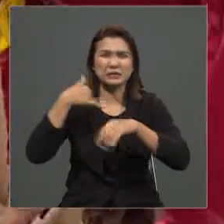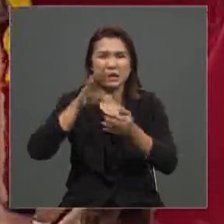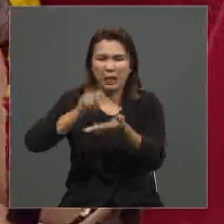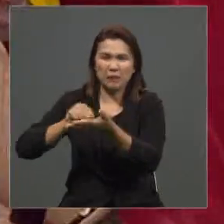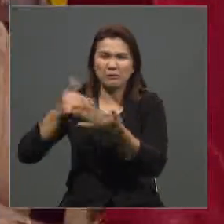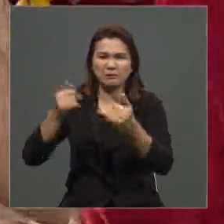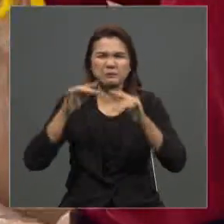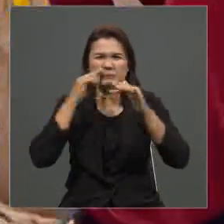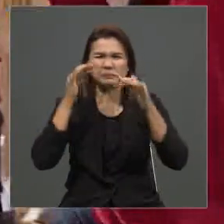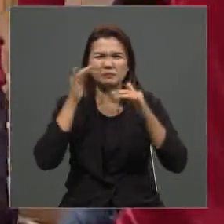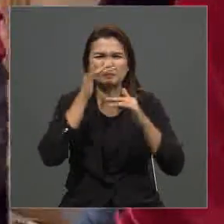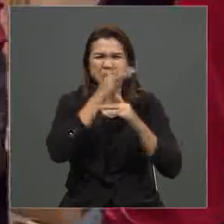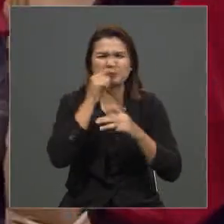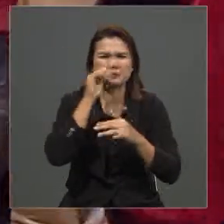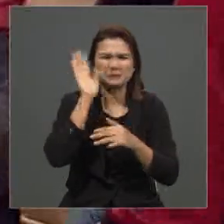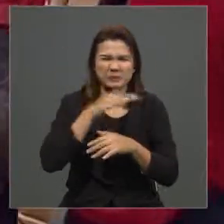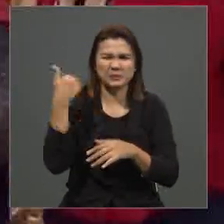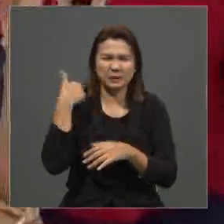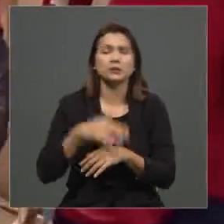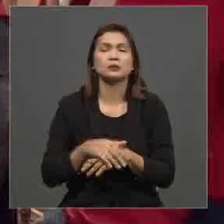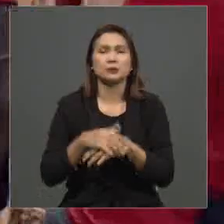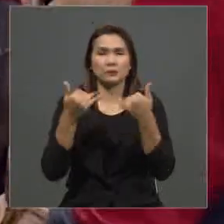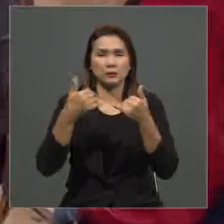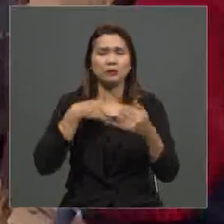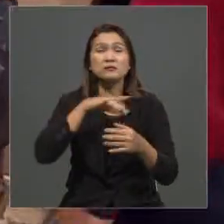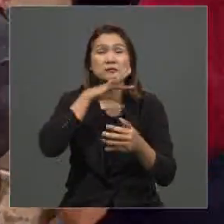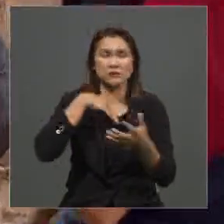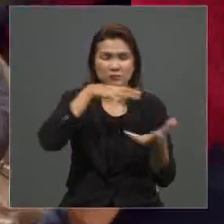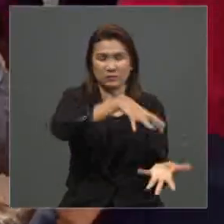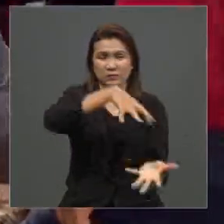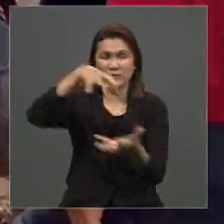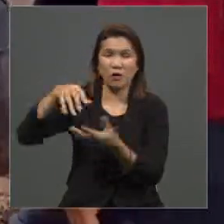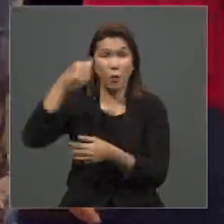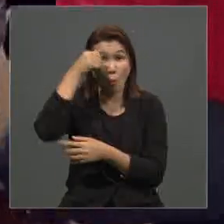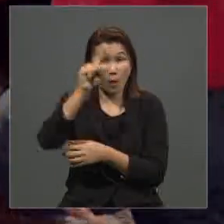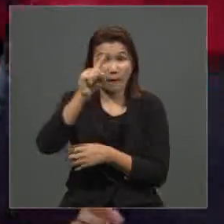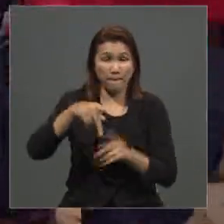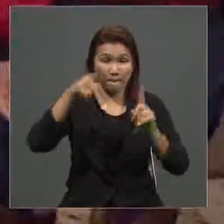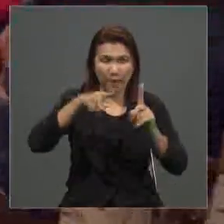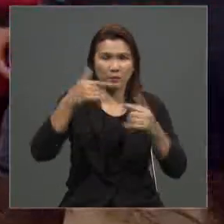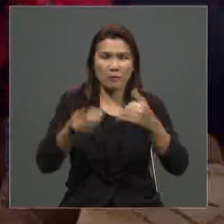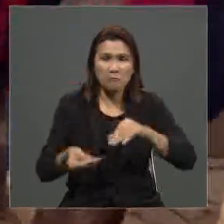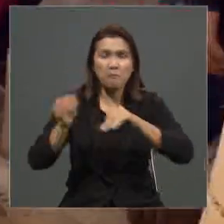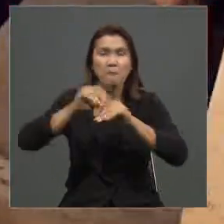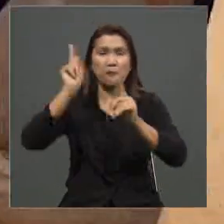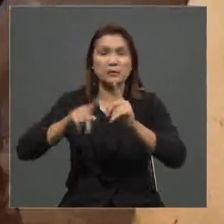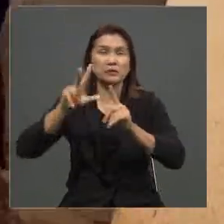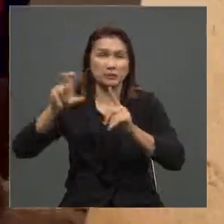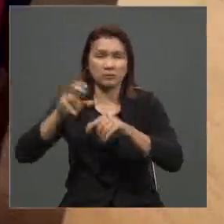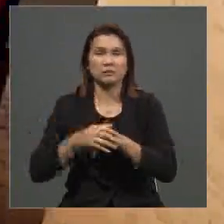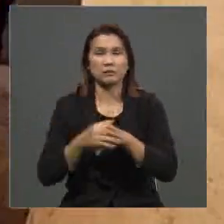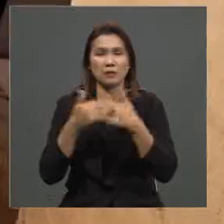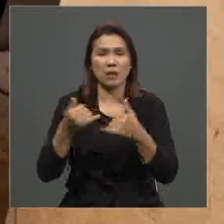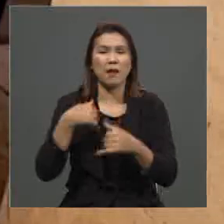เริ่มส่งกลิ่นรบกวนแล้วโดยเพิ่มอัตราการขนขยะจากเดิมเนี่ย 1,000ตันต่อวันเป็น 1,300ตันค่ะขณะที่